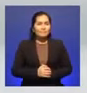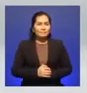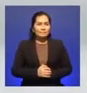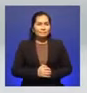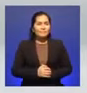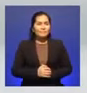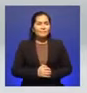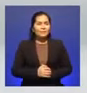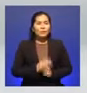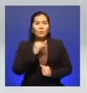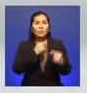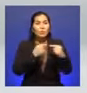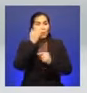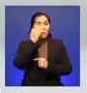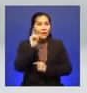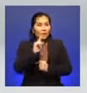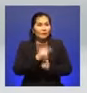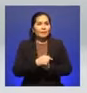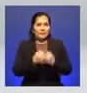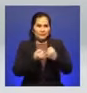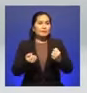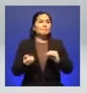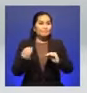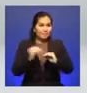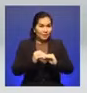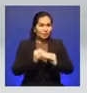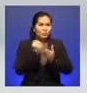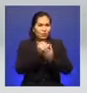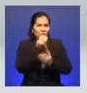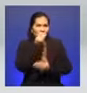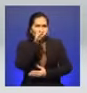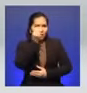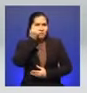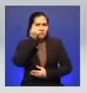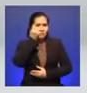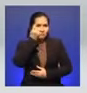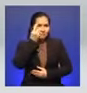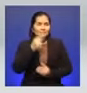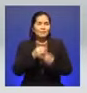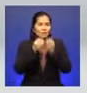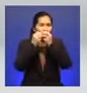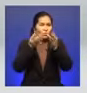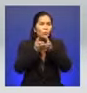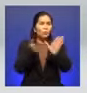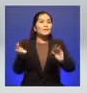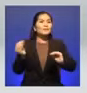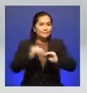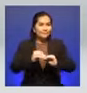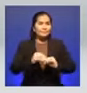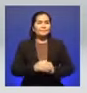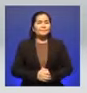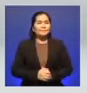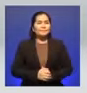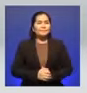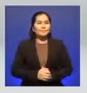คำว่าพูดต่อก็หมายความว่ามันเป็นการขยายนะคะให้เห็นภาพในมุมที่กว้างขึ้นนะคะ